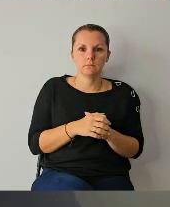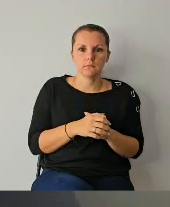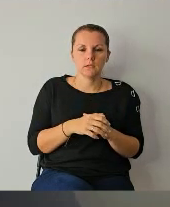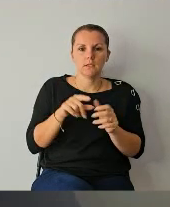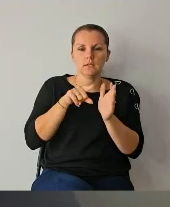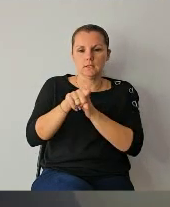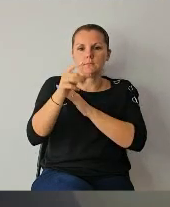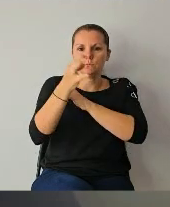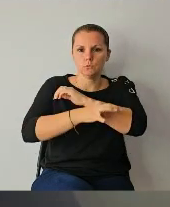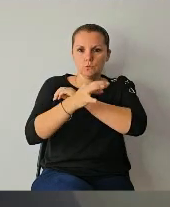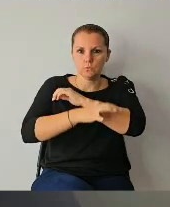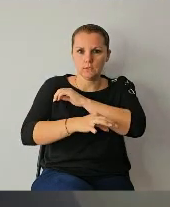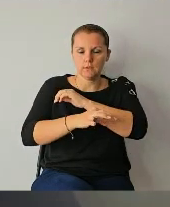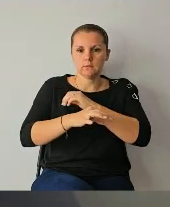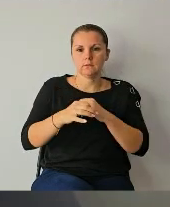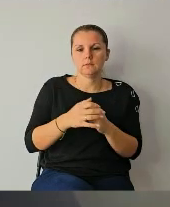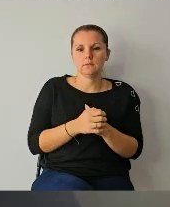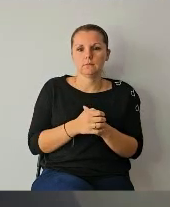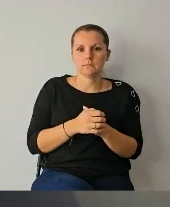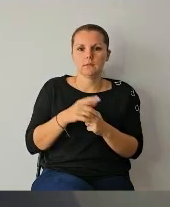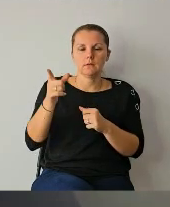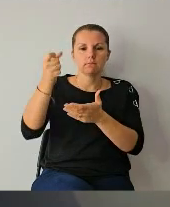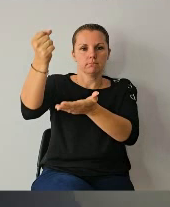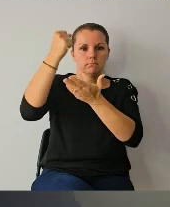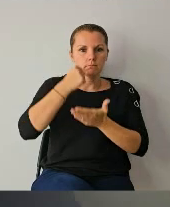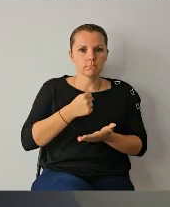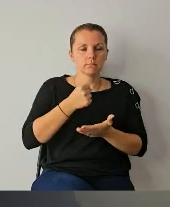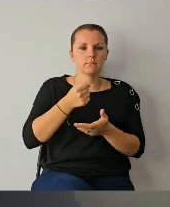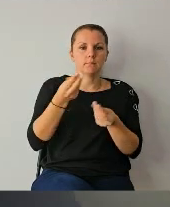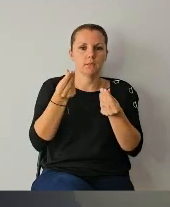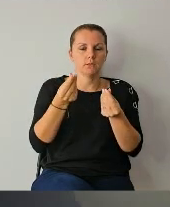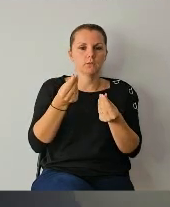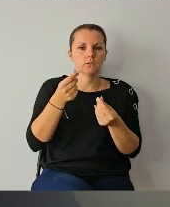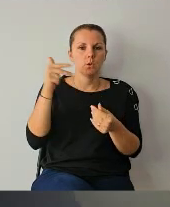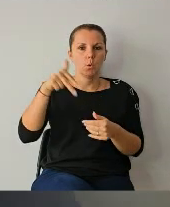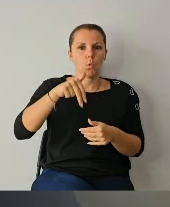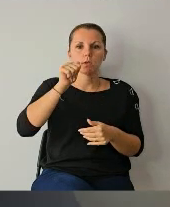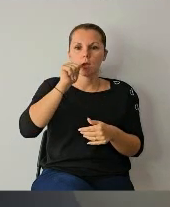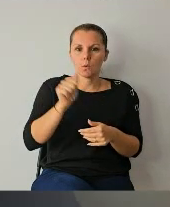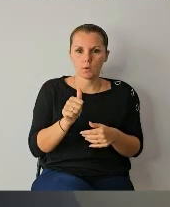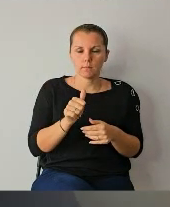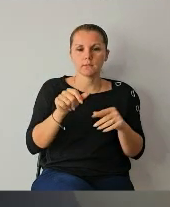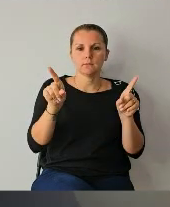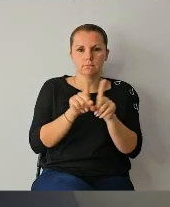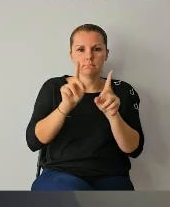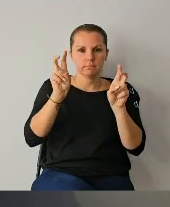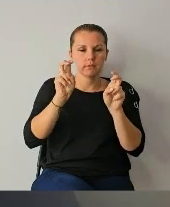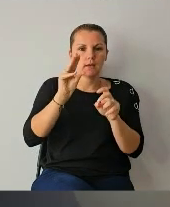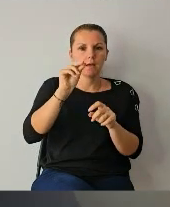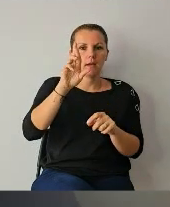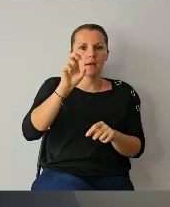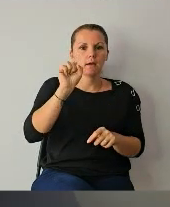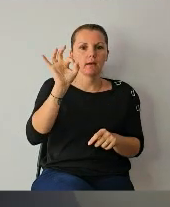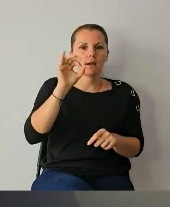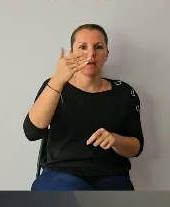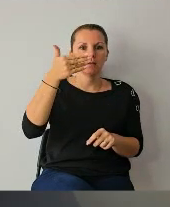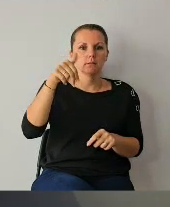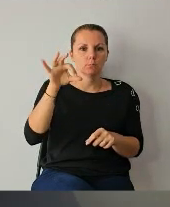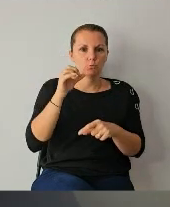Students, współfinansowanego ze środków Unii Europejskiej, tak zwany Erasmus Plus, też realizowany przez liceum